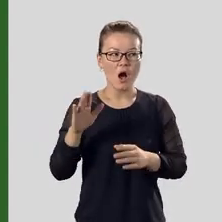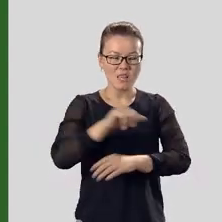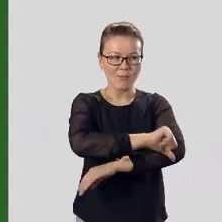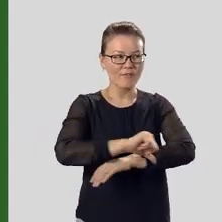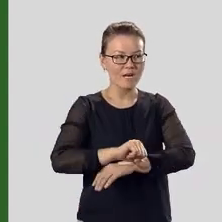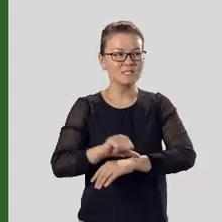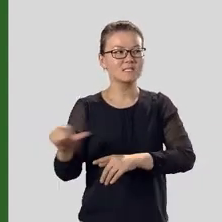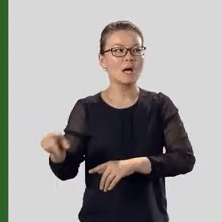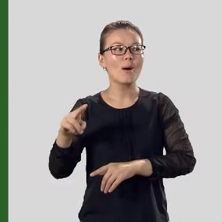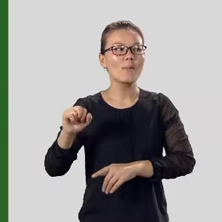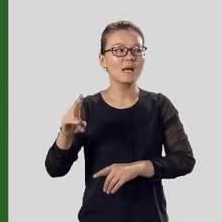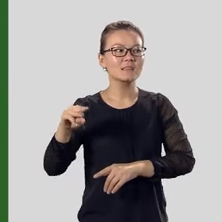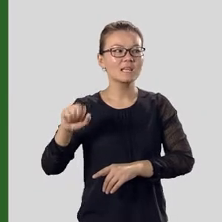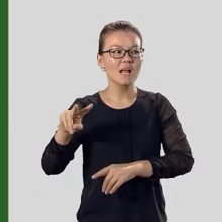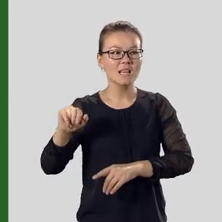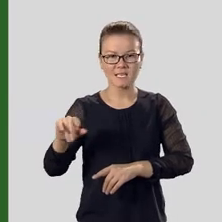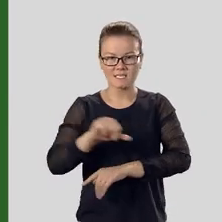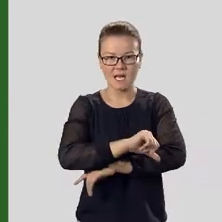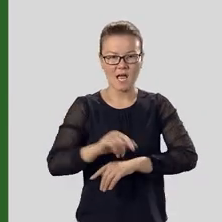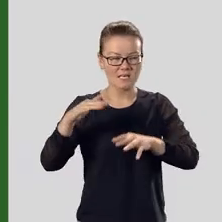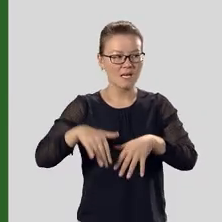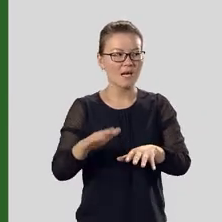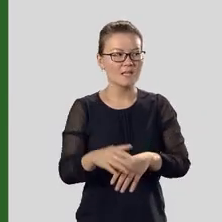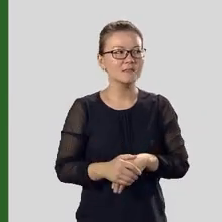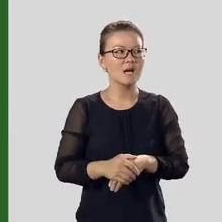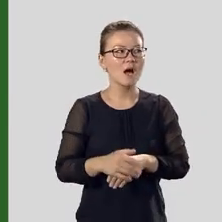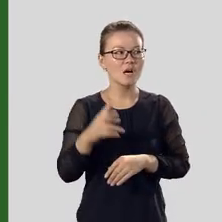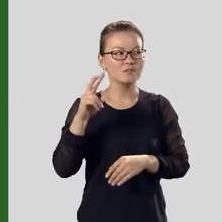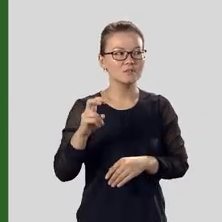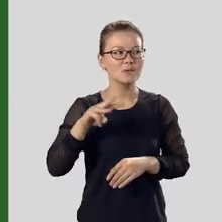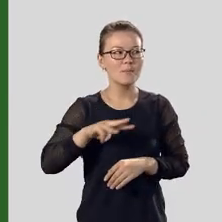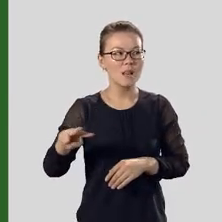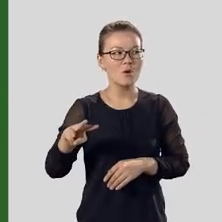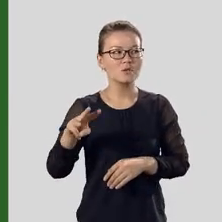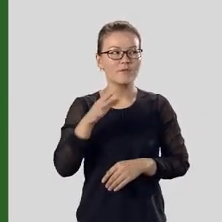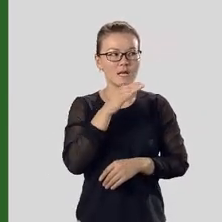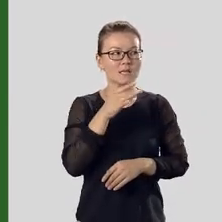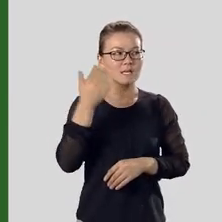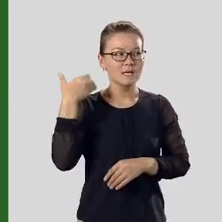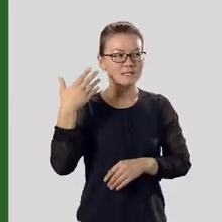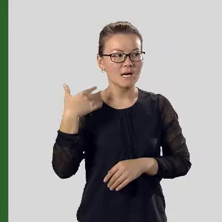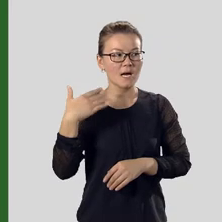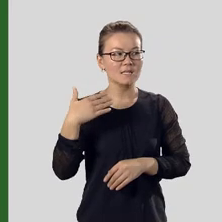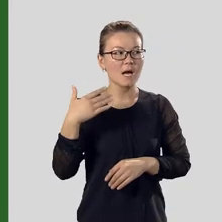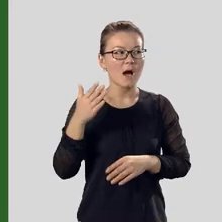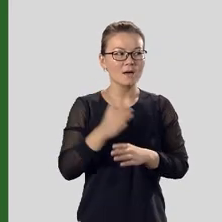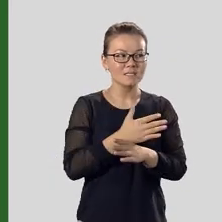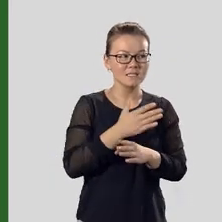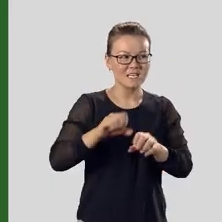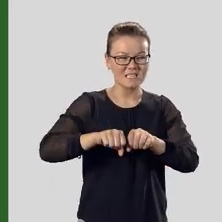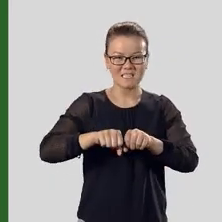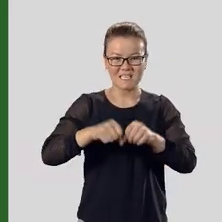омывался океаном Панталасса. Около 200 миллионов лет назад Пангея начала раскалываться